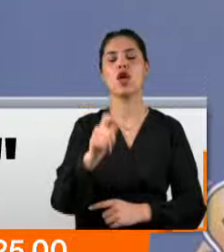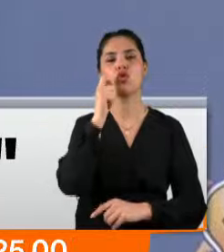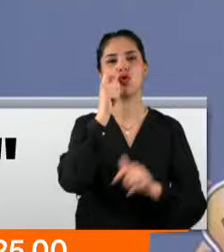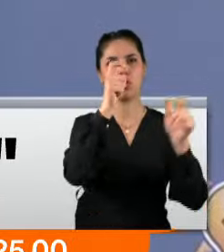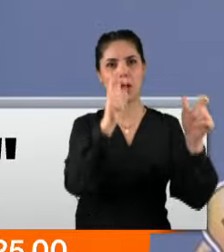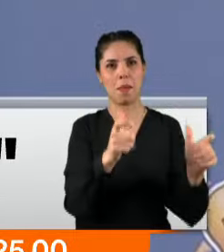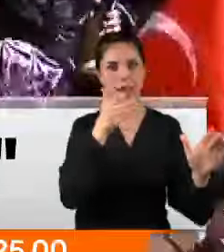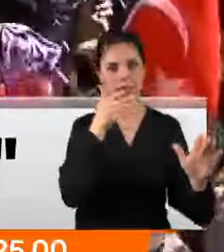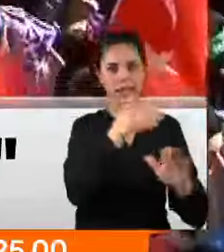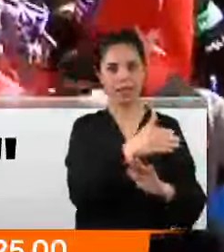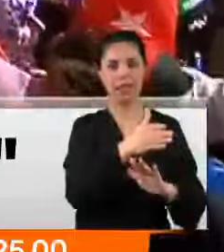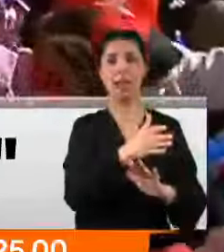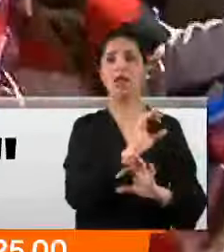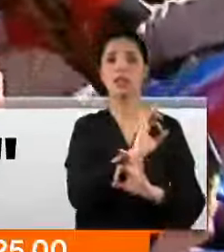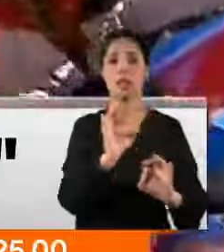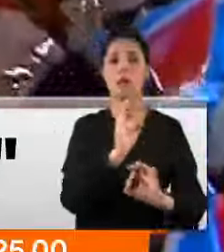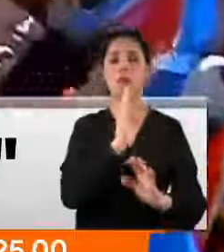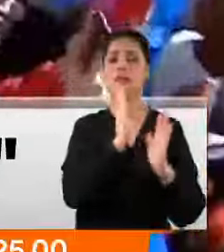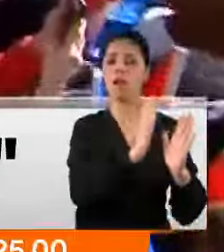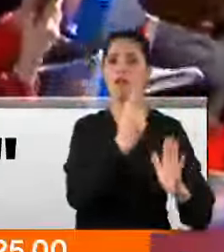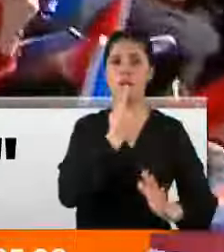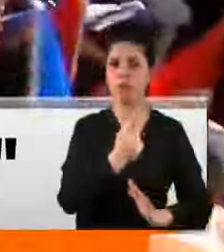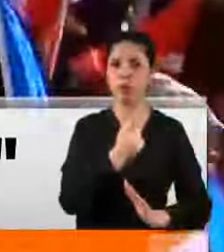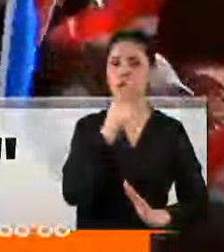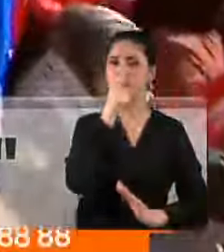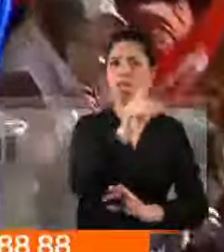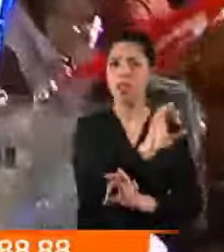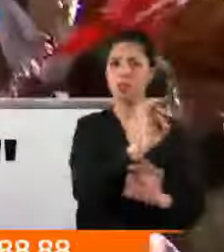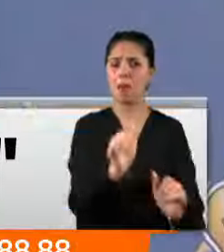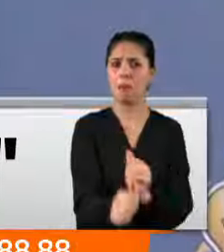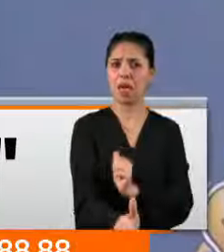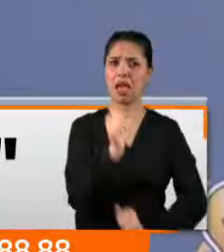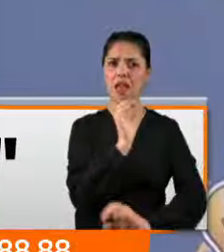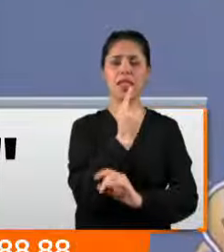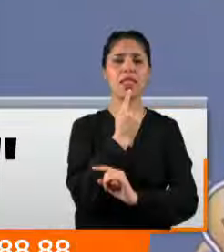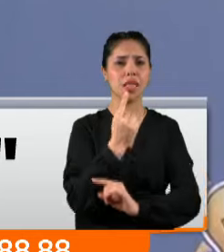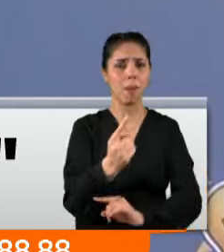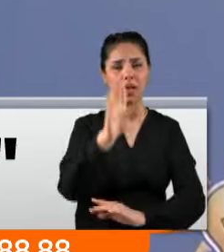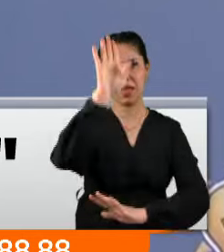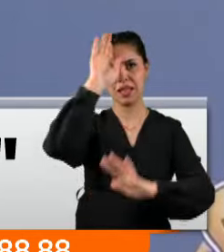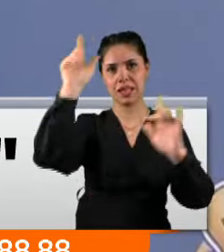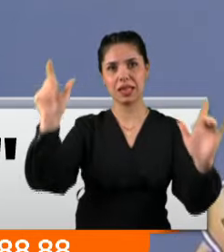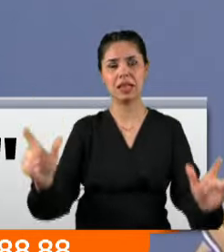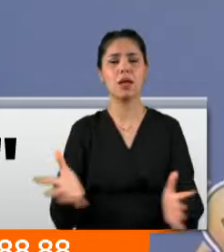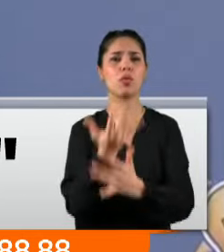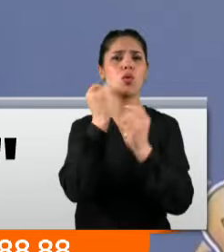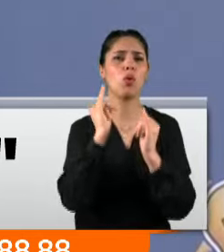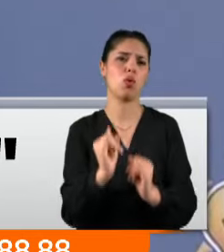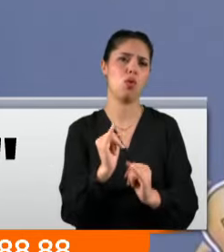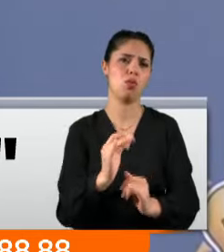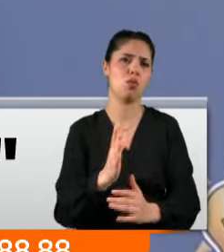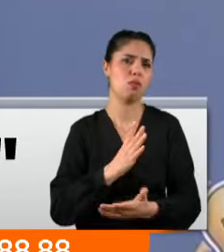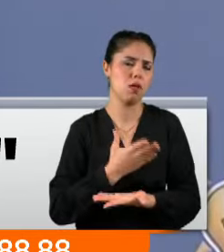Ne diyor? Tam ileri. Ne tam ileri ya? Sen tam gaz geri gidiyorsun. İstanbul içler acısı bir